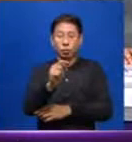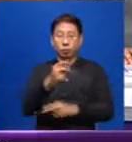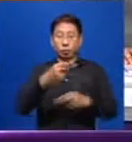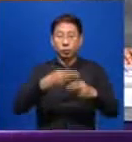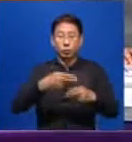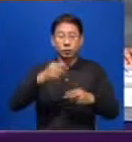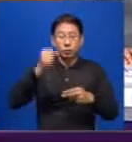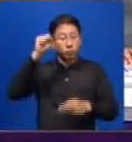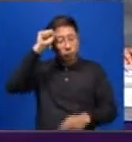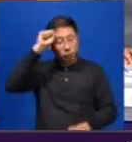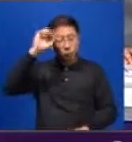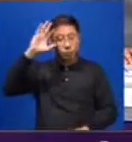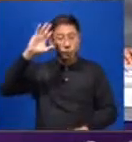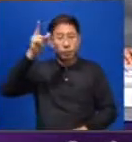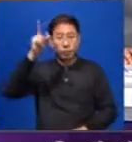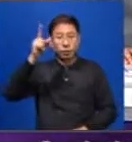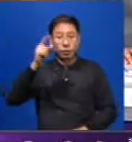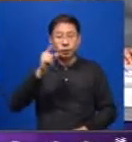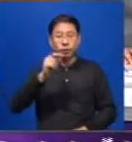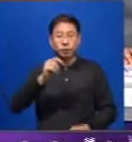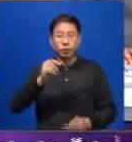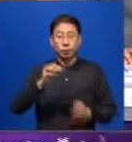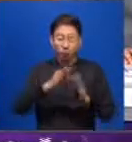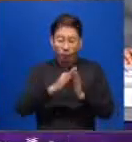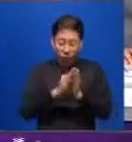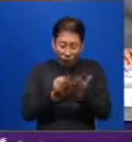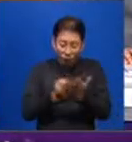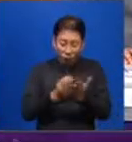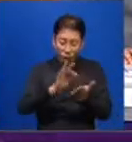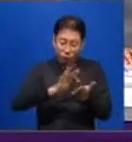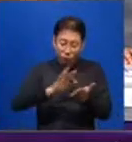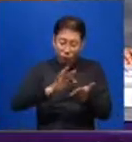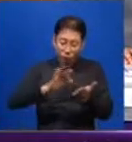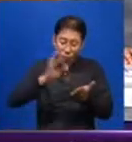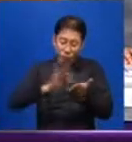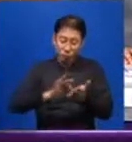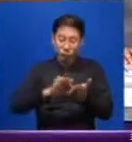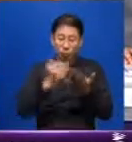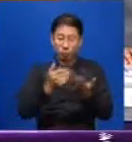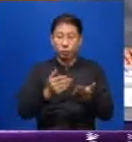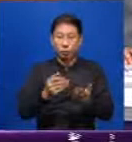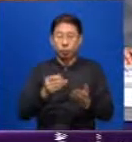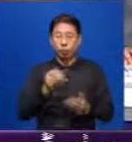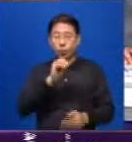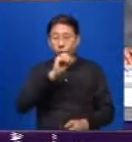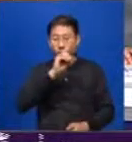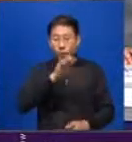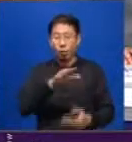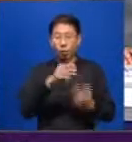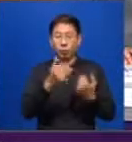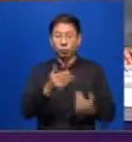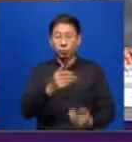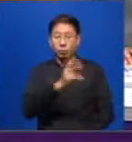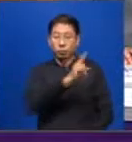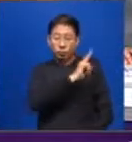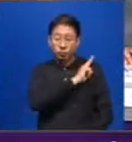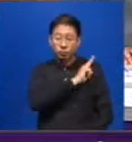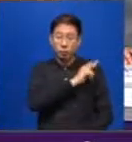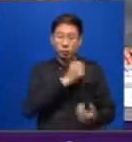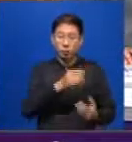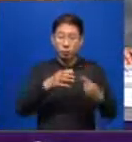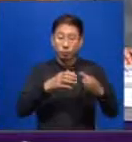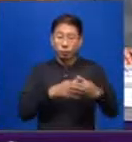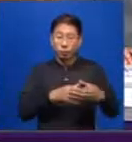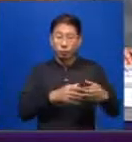คือคุณสมชัยศรีสุทธิยากรนั้นไปโพสต์ข้อความใน Facebookแล้วก็มีการแสดงทัศนคติส่วนตัวเกี่ยวกับ